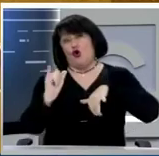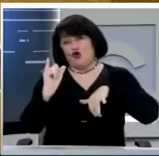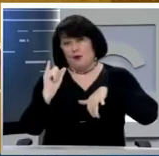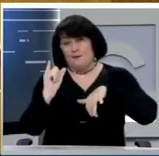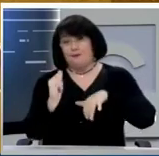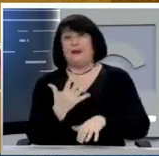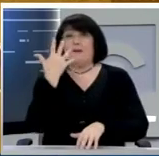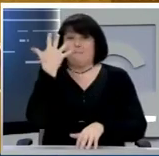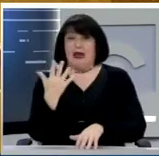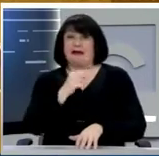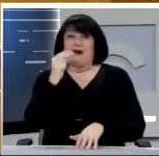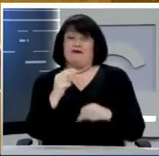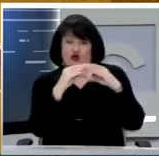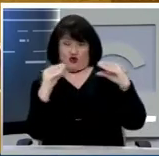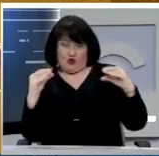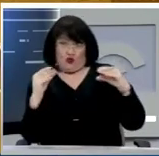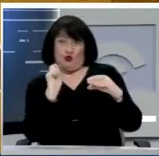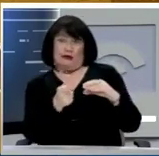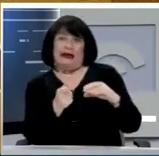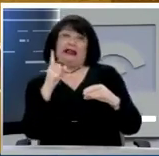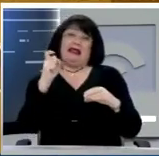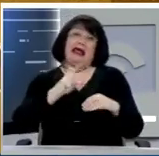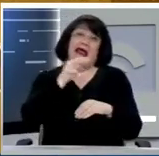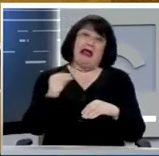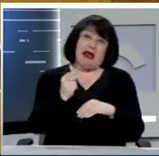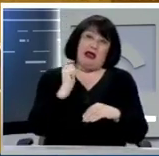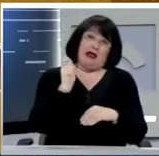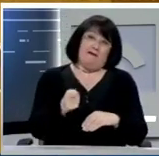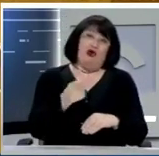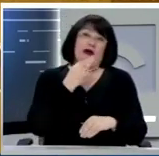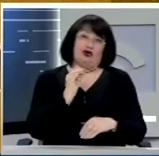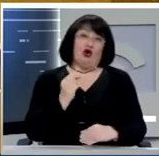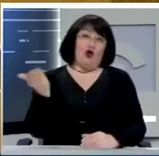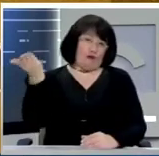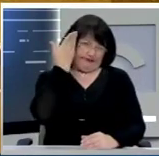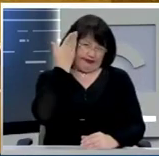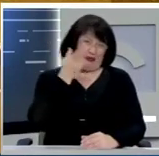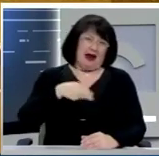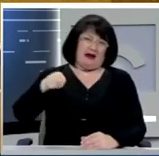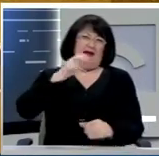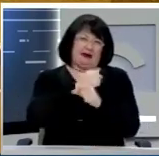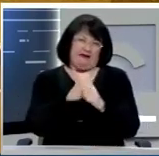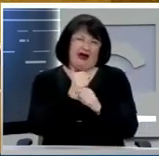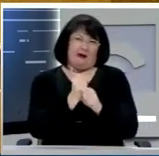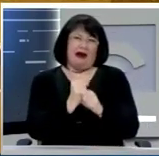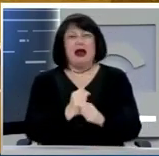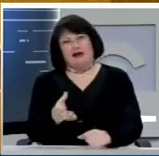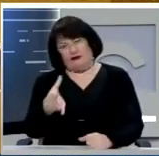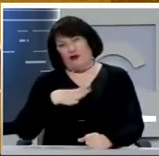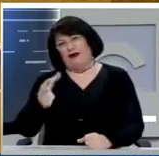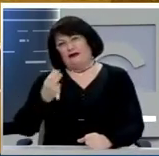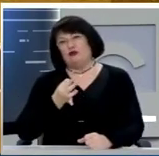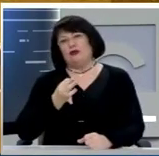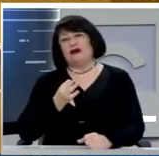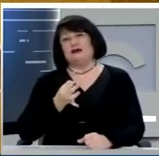ευρώ το κουτί. Έτσι, ή 10. Γι' αυτό εκτινάχτηκε η δαπάνη. Και όχι γιατί με μια σειρά από